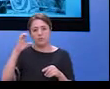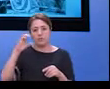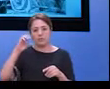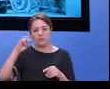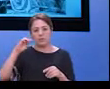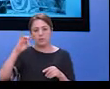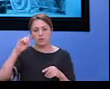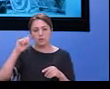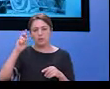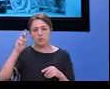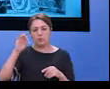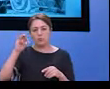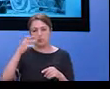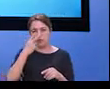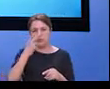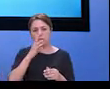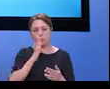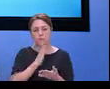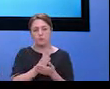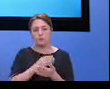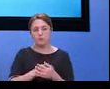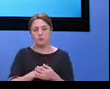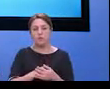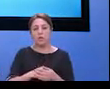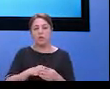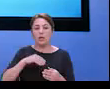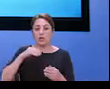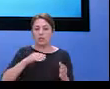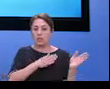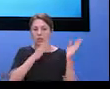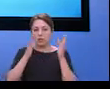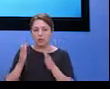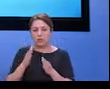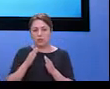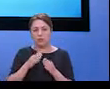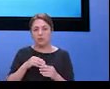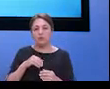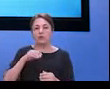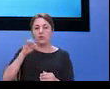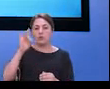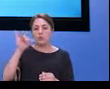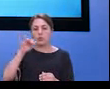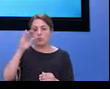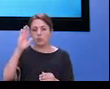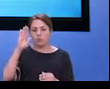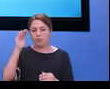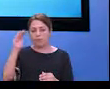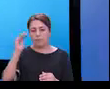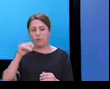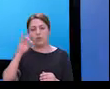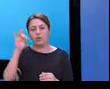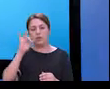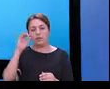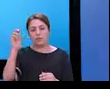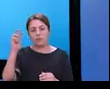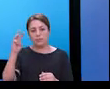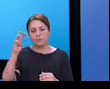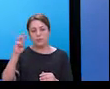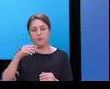Страбонни кўриб турибмиз. Кейинги алломамиз Квинт Курсий Руф Рим тарихчиси,